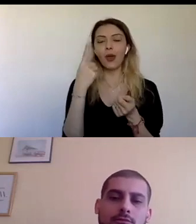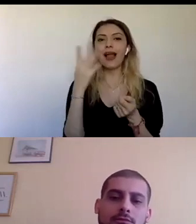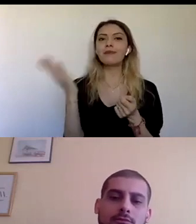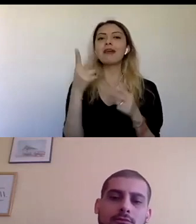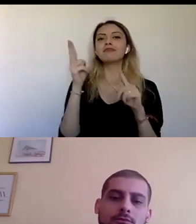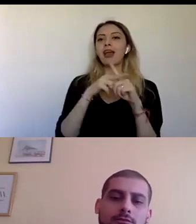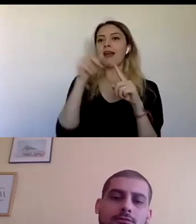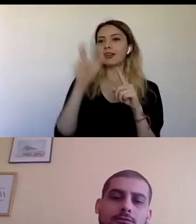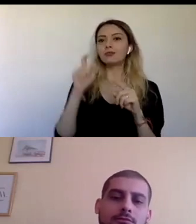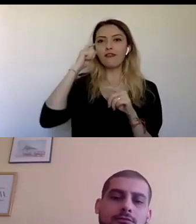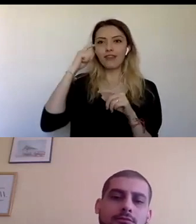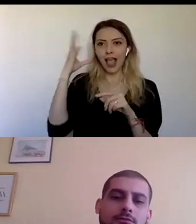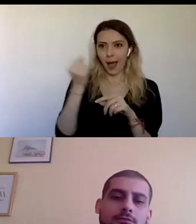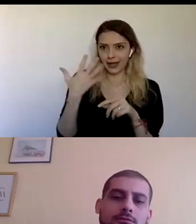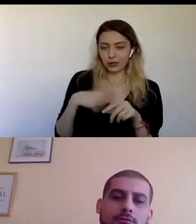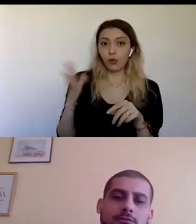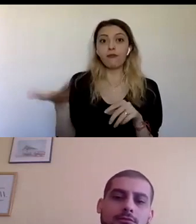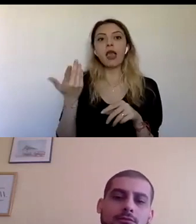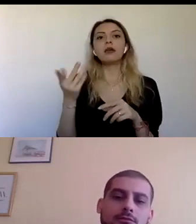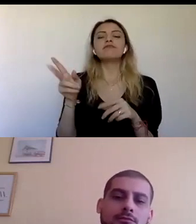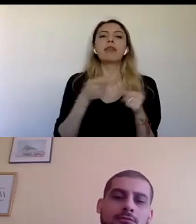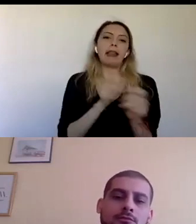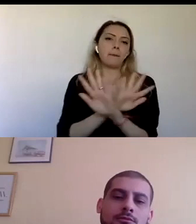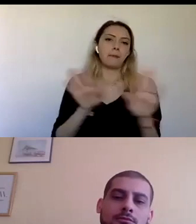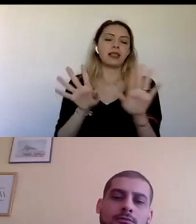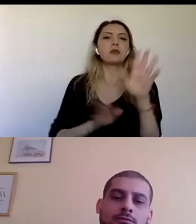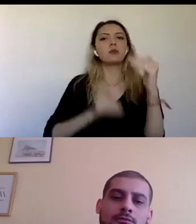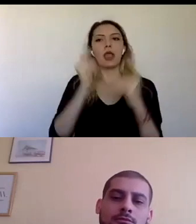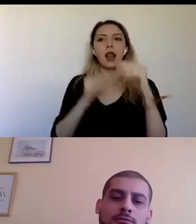yorum almak ya da değerlendirme almak için kullanabiliriz.